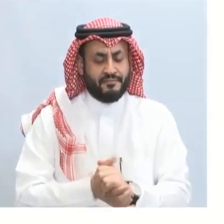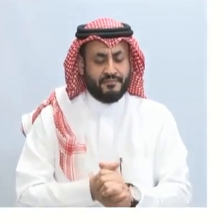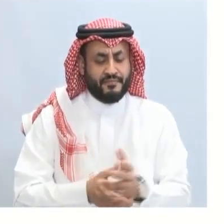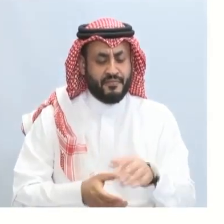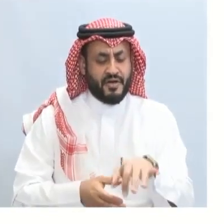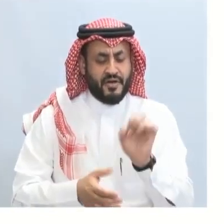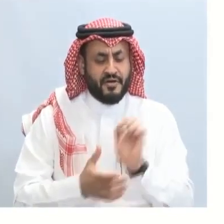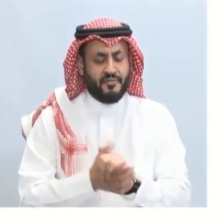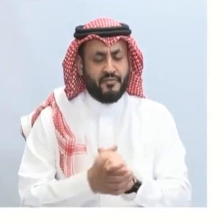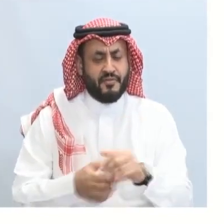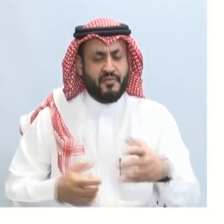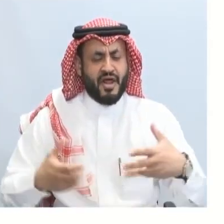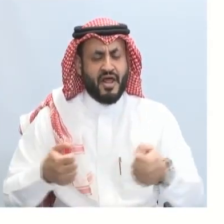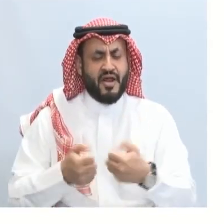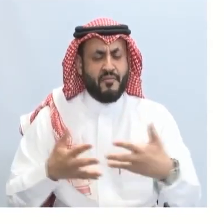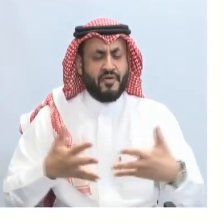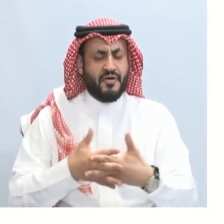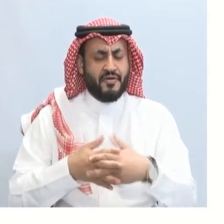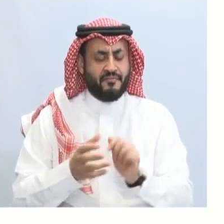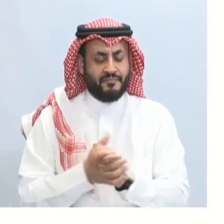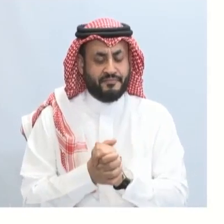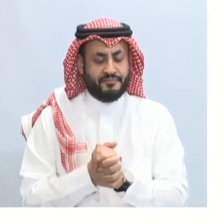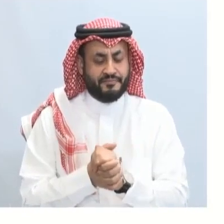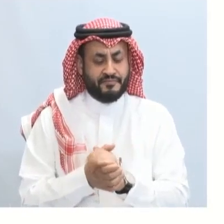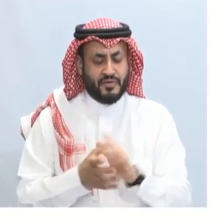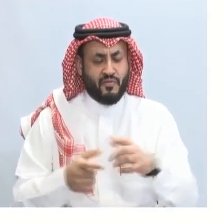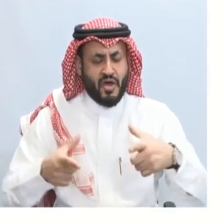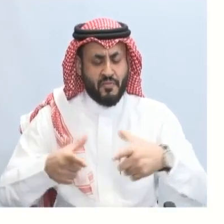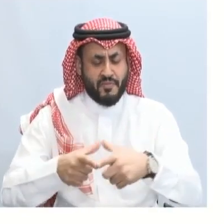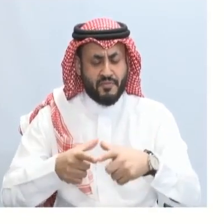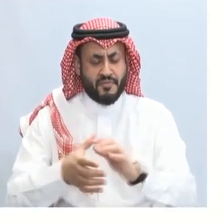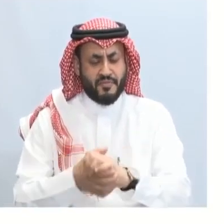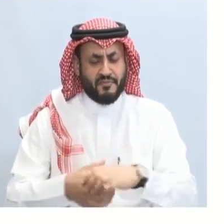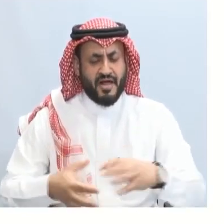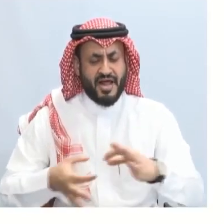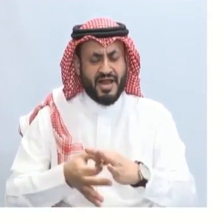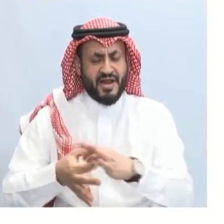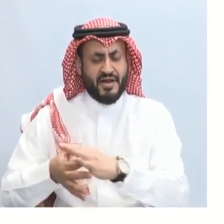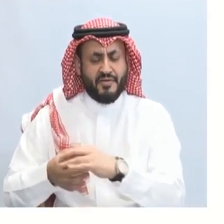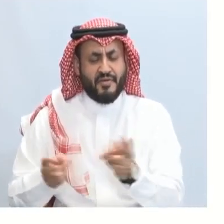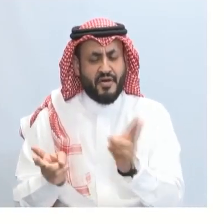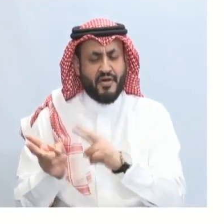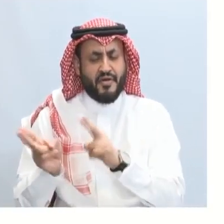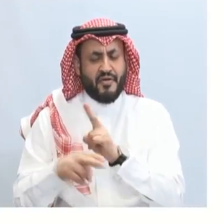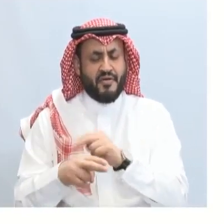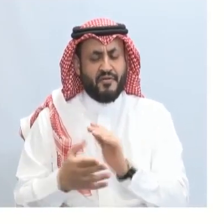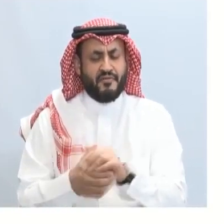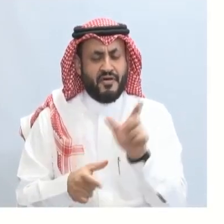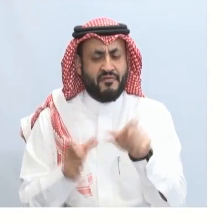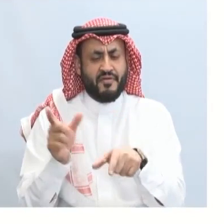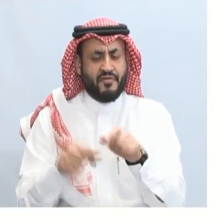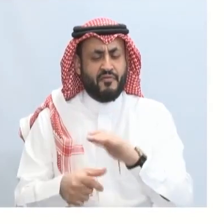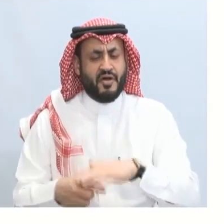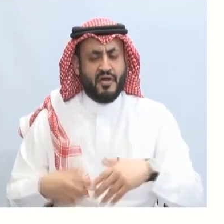ماخوذه من المفاعله والمشاركه فهي مجموعه العلاقات المتبادله بين الفرد